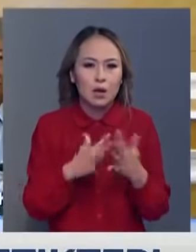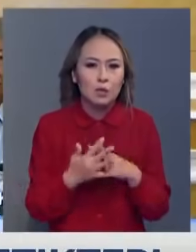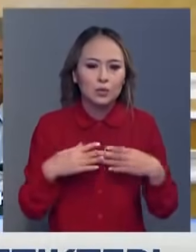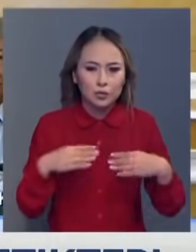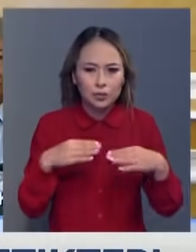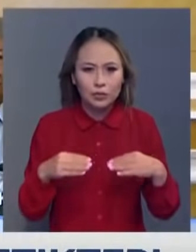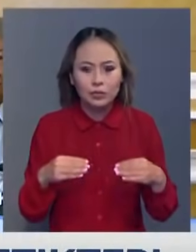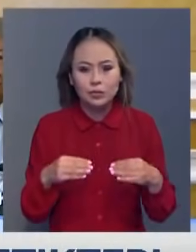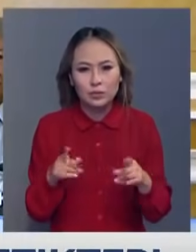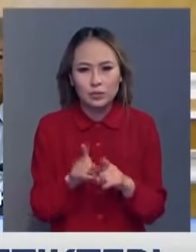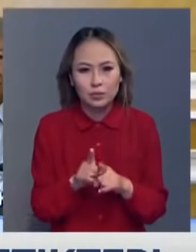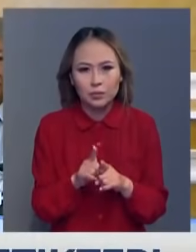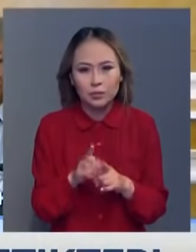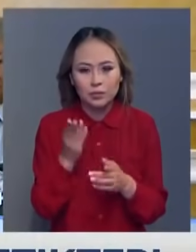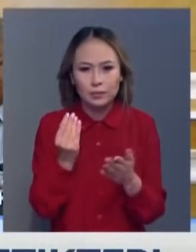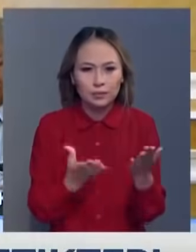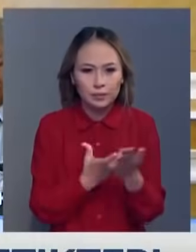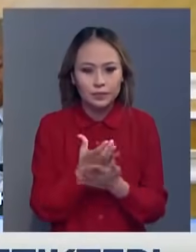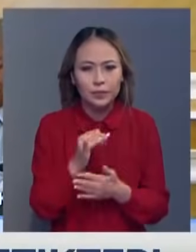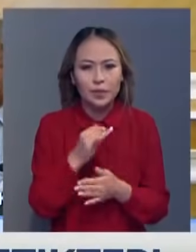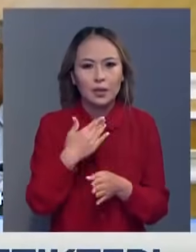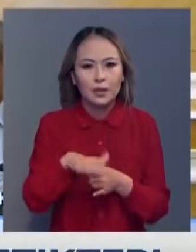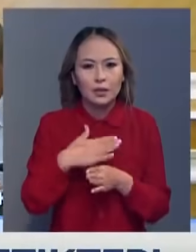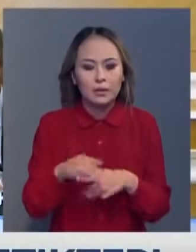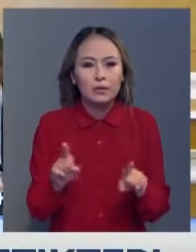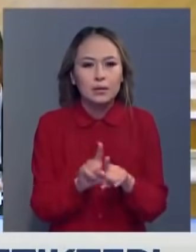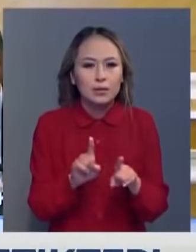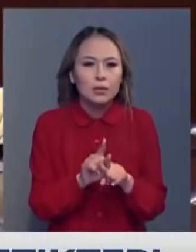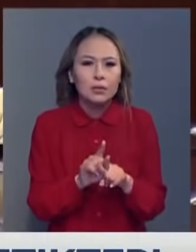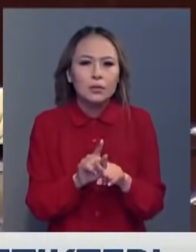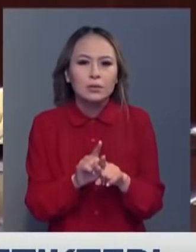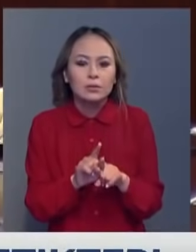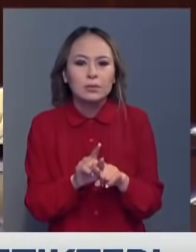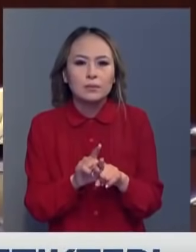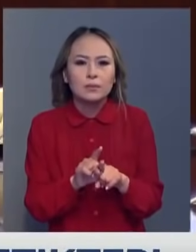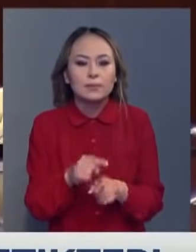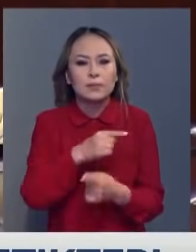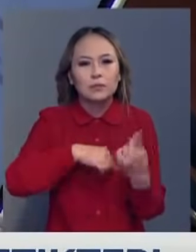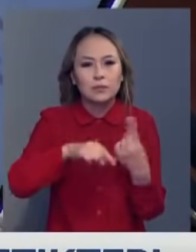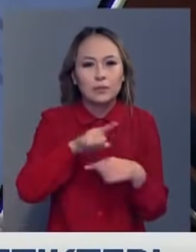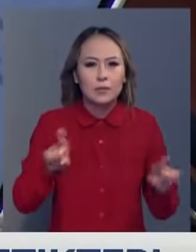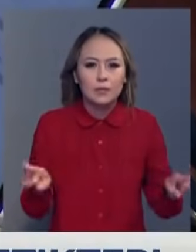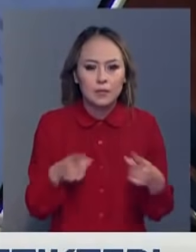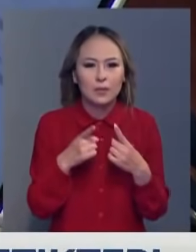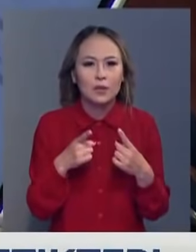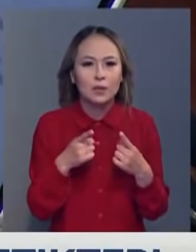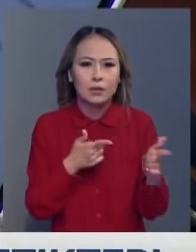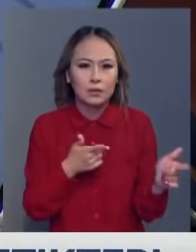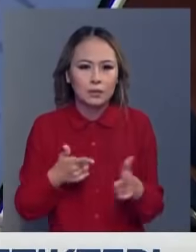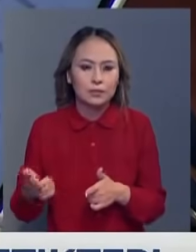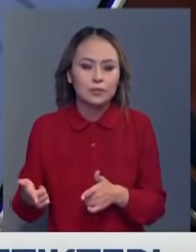техникасын лизингін қаржыландыру және кредиттерді қайта қаржыландыруды мүмкіндік кеңейту, тауарлардың экспортын дамыту және рәсімдерді